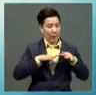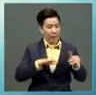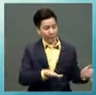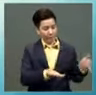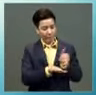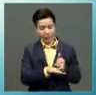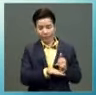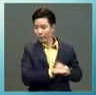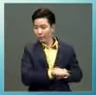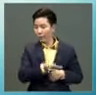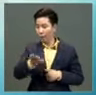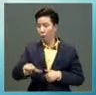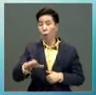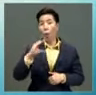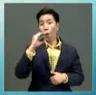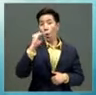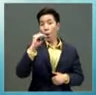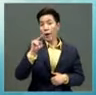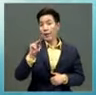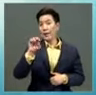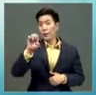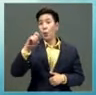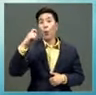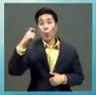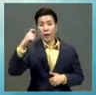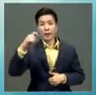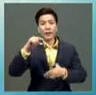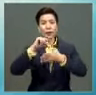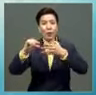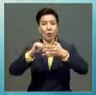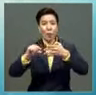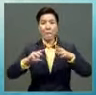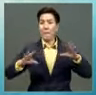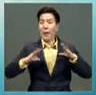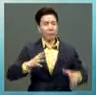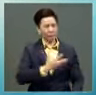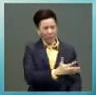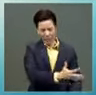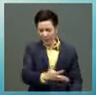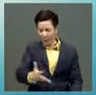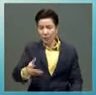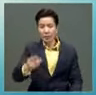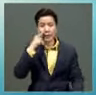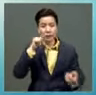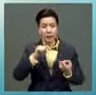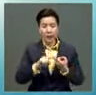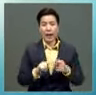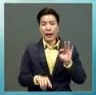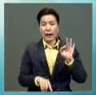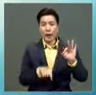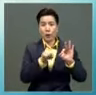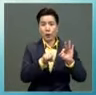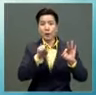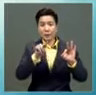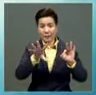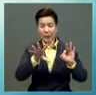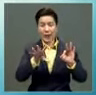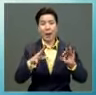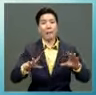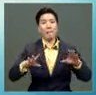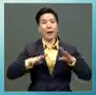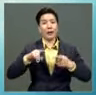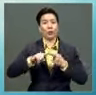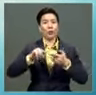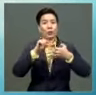ที่ 1X Condominium ไม่ได้จอดแวะพักที่ใดเวลา 9:25 น.ถึงคอนโดที่พักพบว่